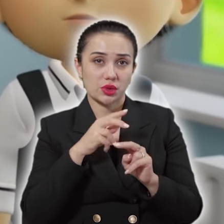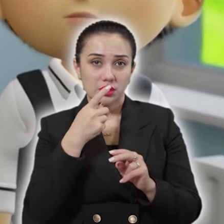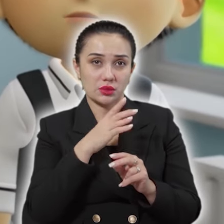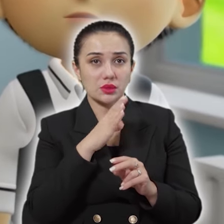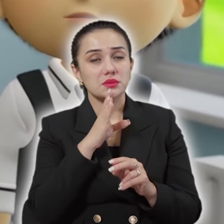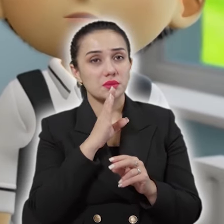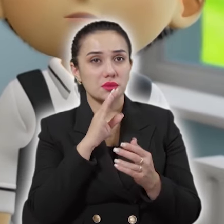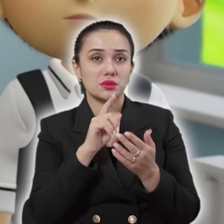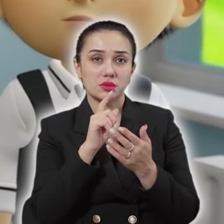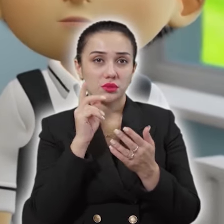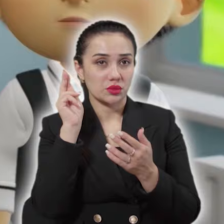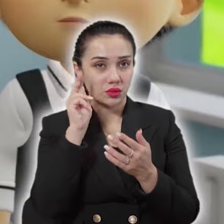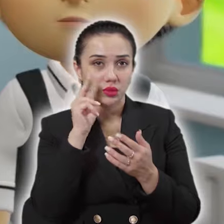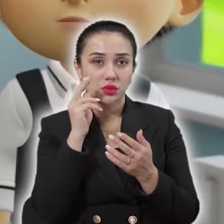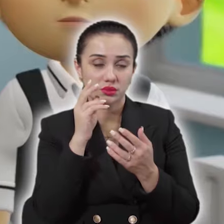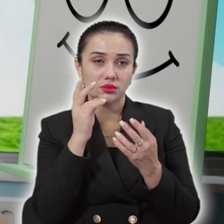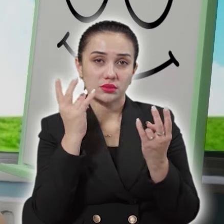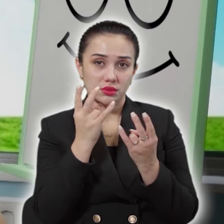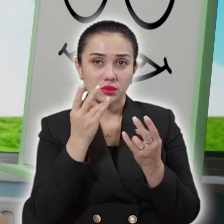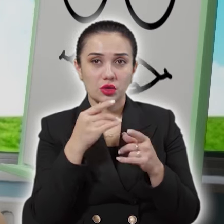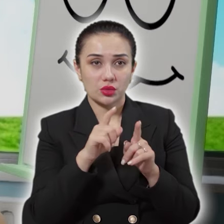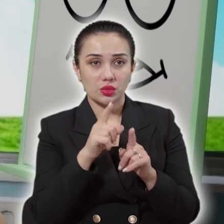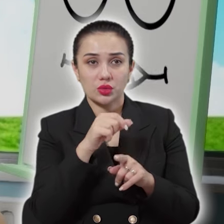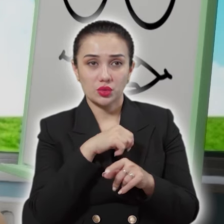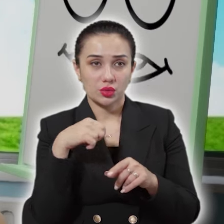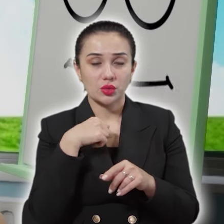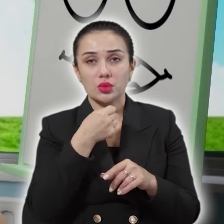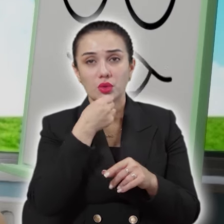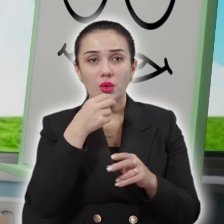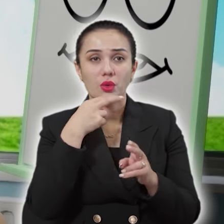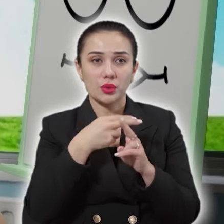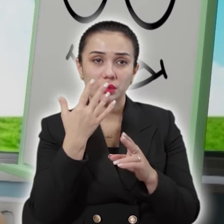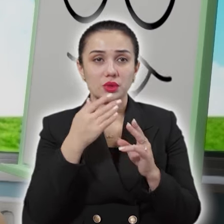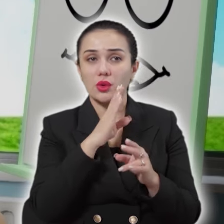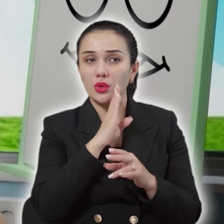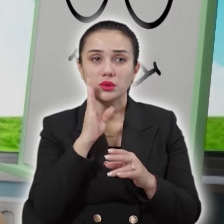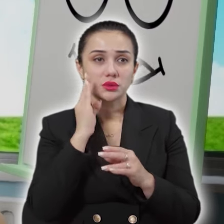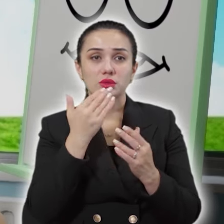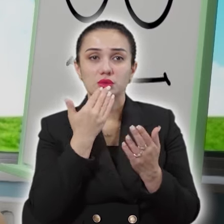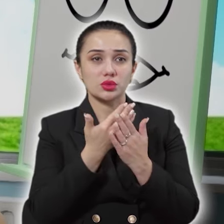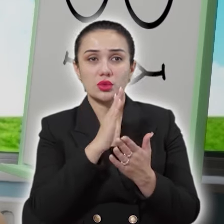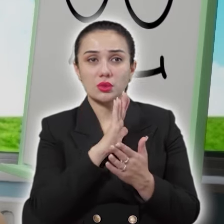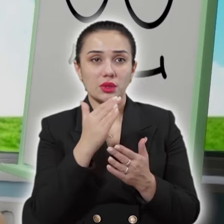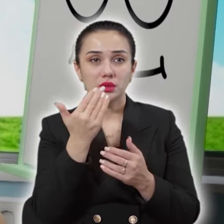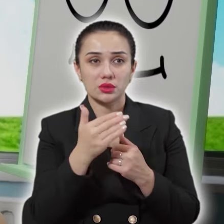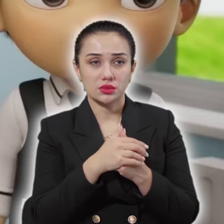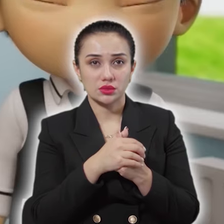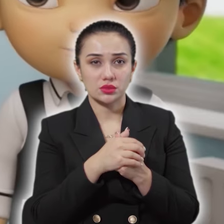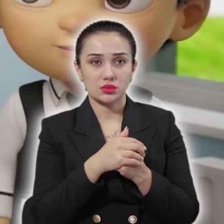dedi. Qiz bola bo'lgandan keyin o'rganadi-da. Nega shuni o'zlaringdan katta opalaringiz yoki onalaringizdan